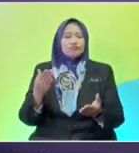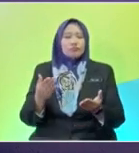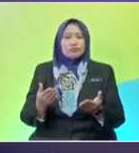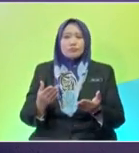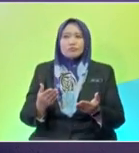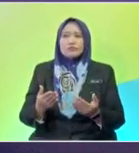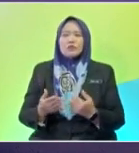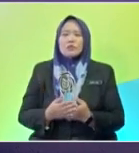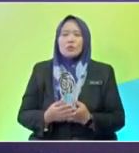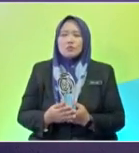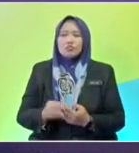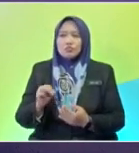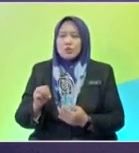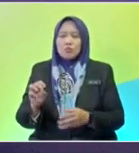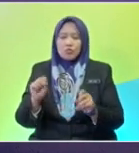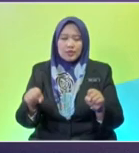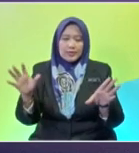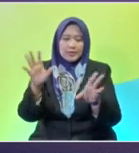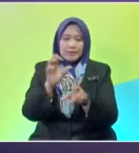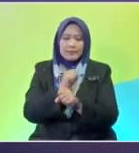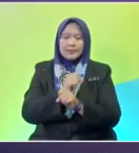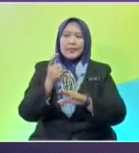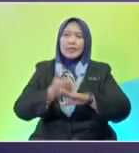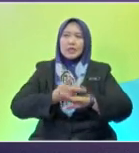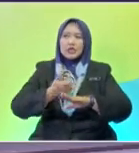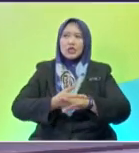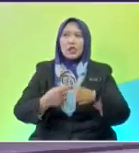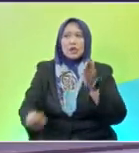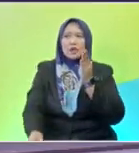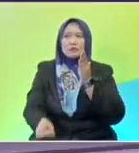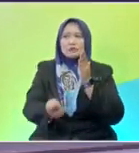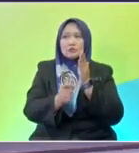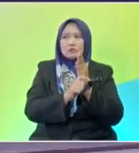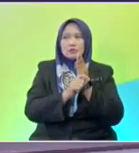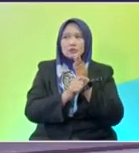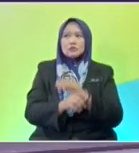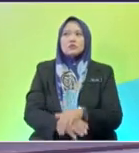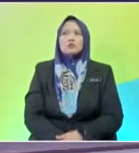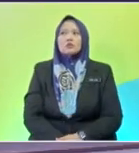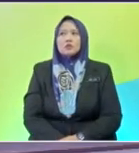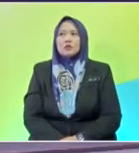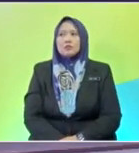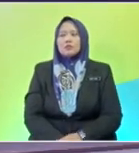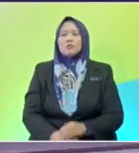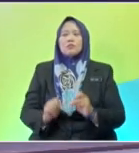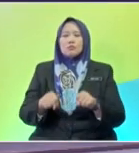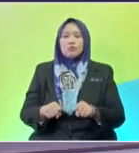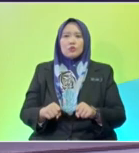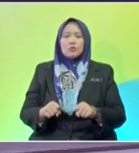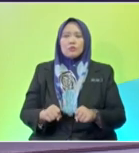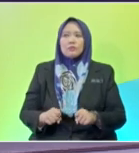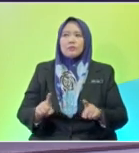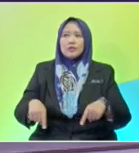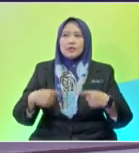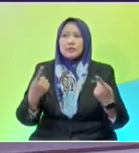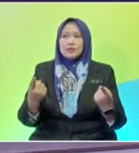latihan pengukuhan di mana nak dapatkan itu ambil anak Buatlah pengukuhan boleh ambil di